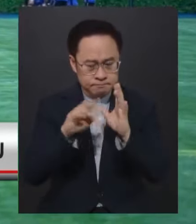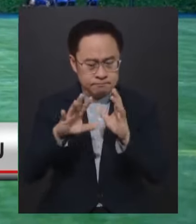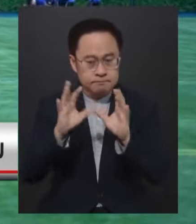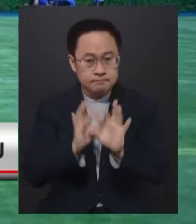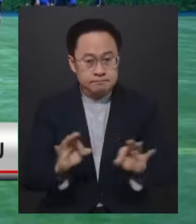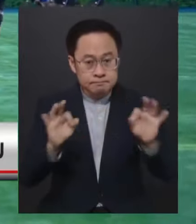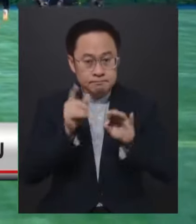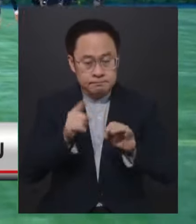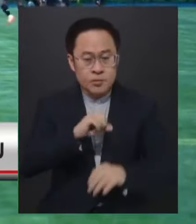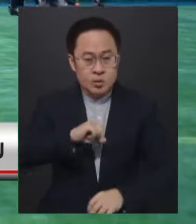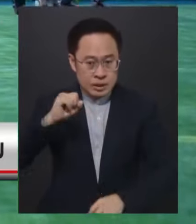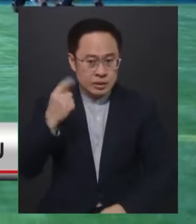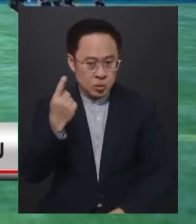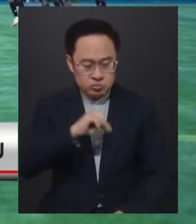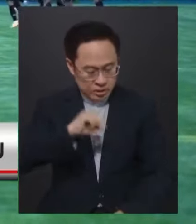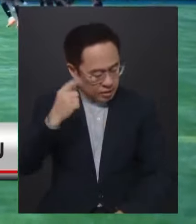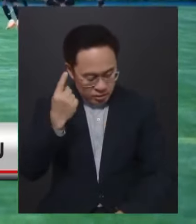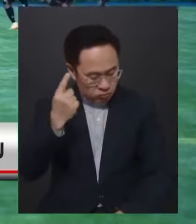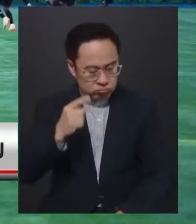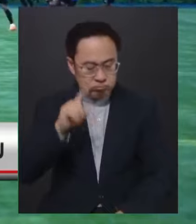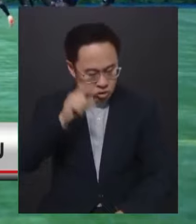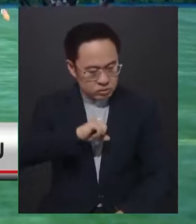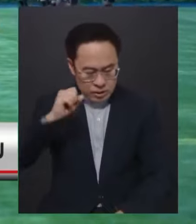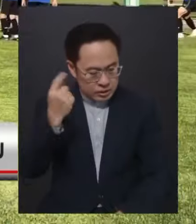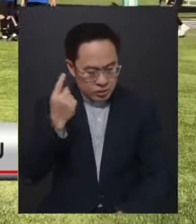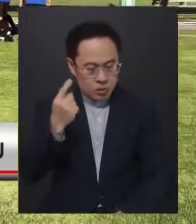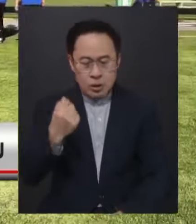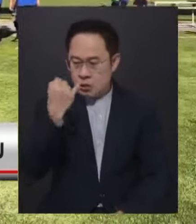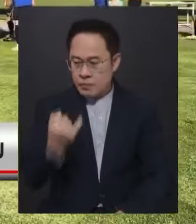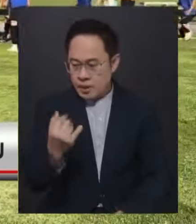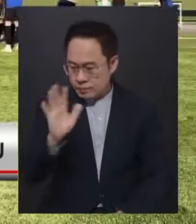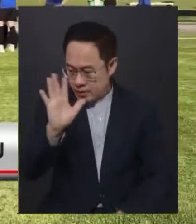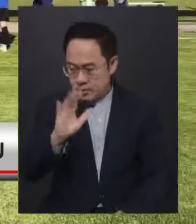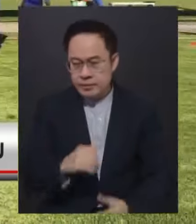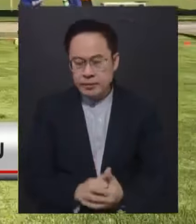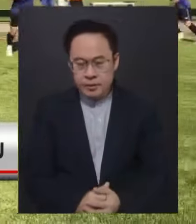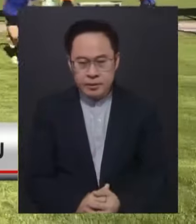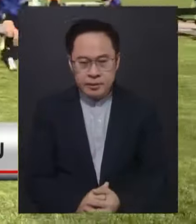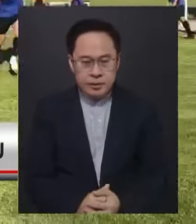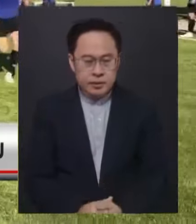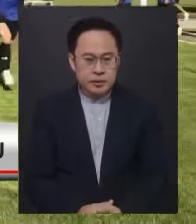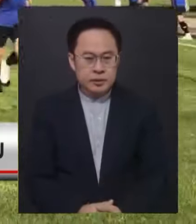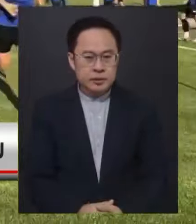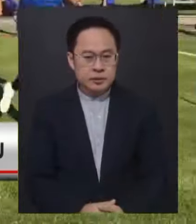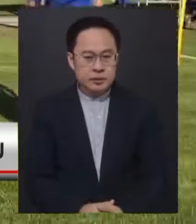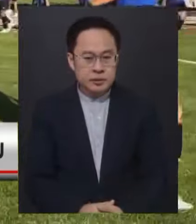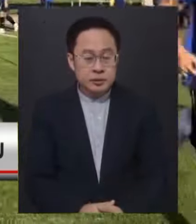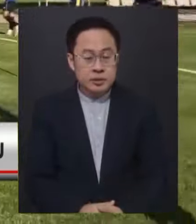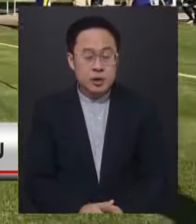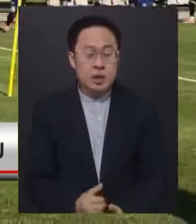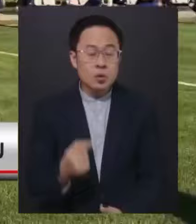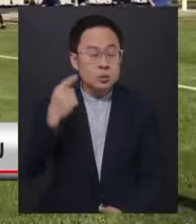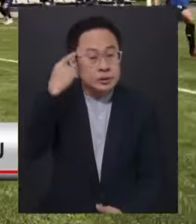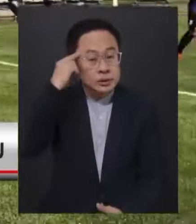การที่เราต้องเก็บชัยชนะให้ได้นะคะถ้าว่าเราอยากจะไปต่อในการแข่งขันฟุตบอลโลกแล้วก็ถ้าเรามองไป